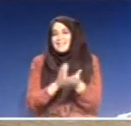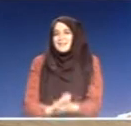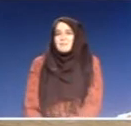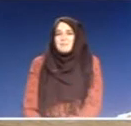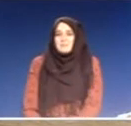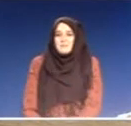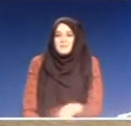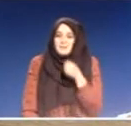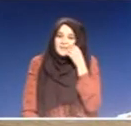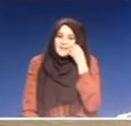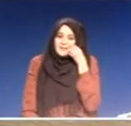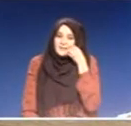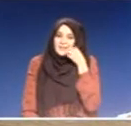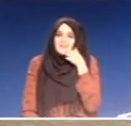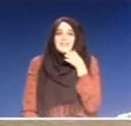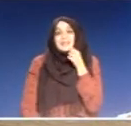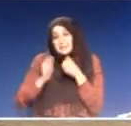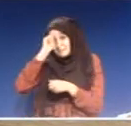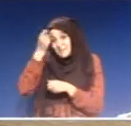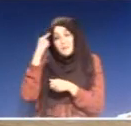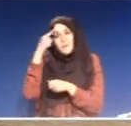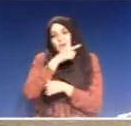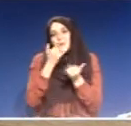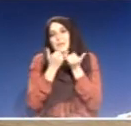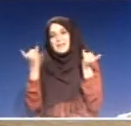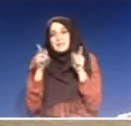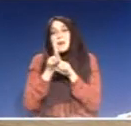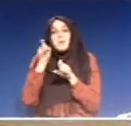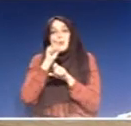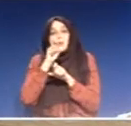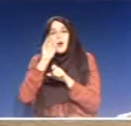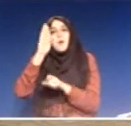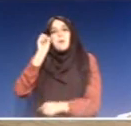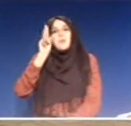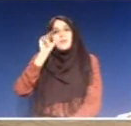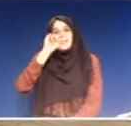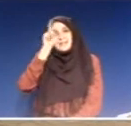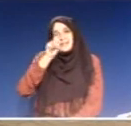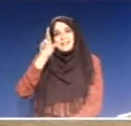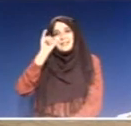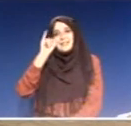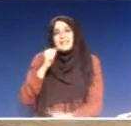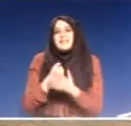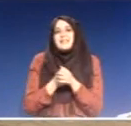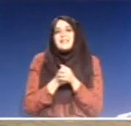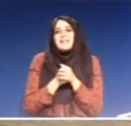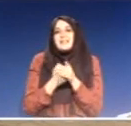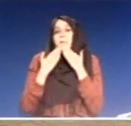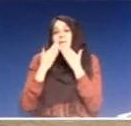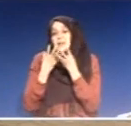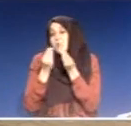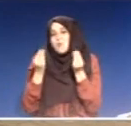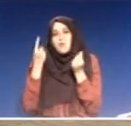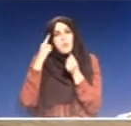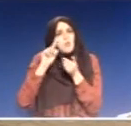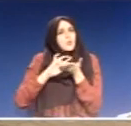الاستماع. تحياتي لك ولأستاذنا يعني الفاضل سعيد بويزري. نحن في الخدمة. مرحبا. نشكر جزيل الشكر على جميع